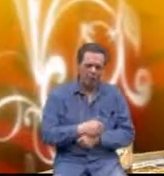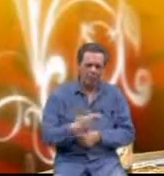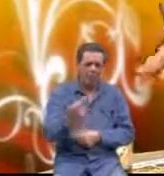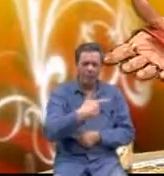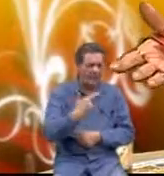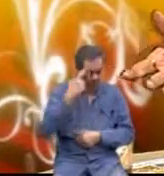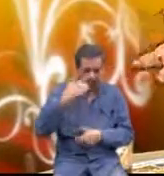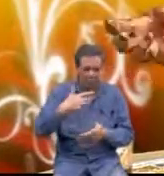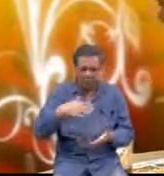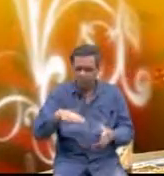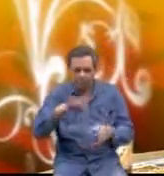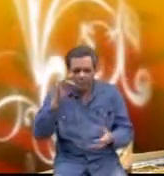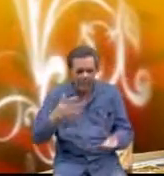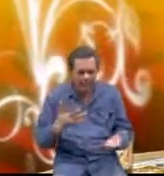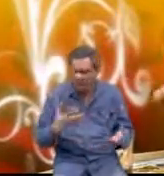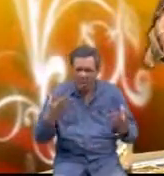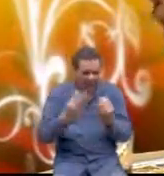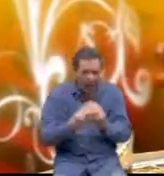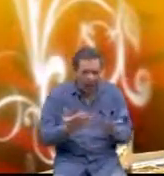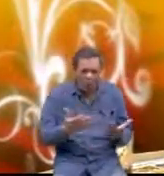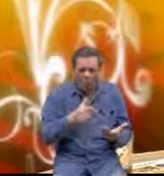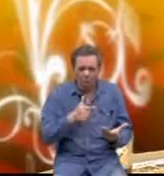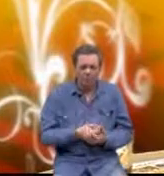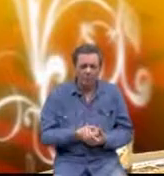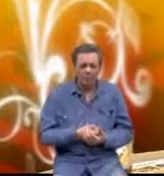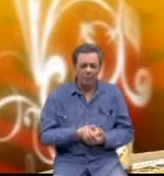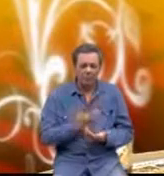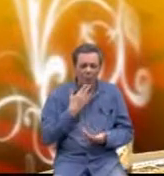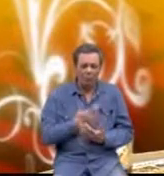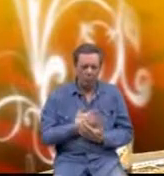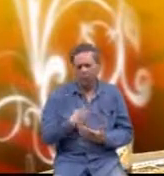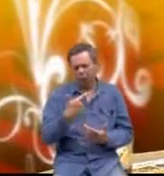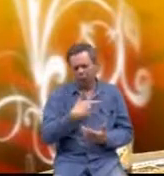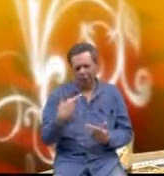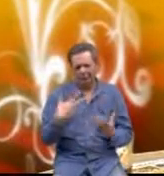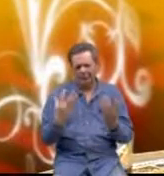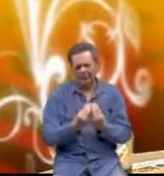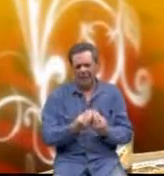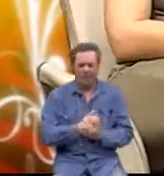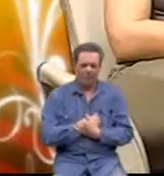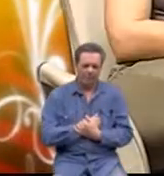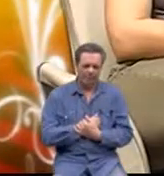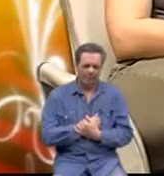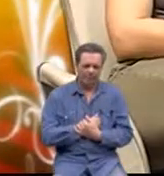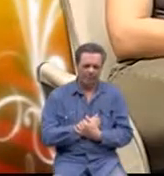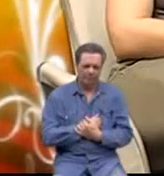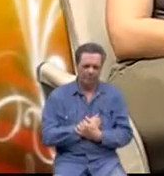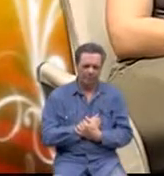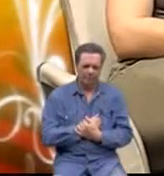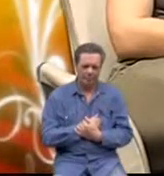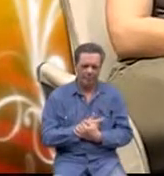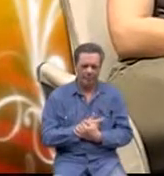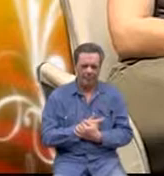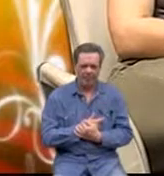dvije se sjetio? Jeste sve zajedno se sjetili da to baš organizirate? Zajedno jel da? Tako je, da. Je. Mislim, kaže vam, godinama